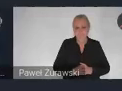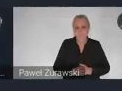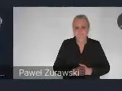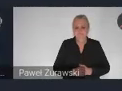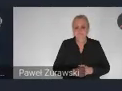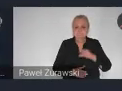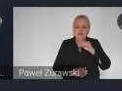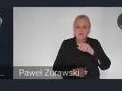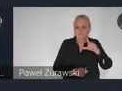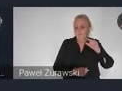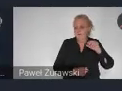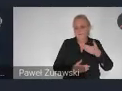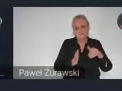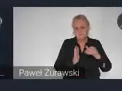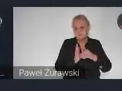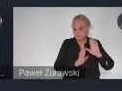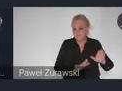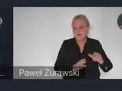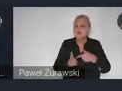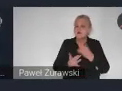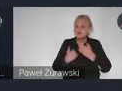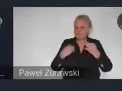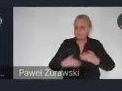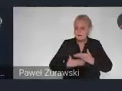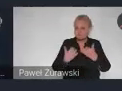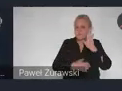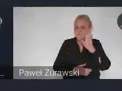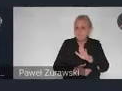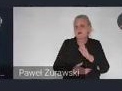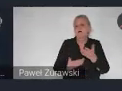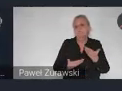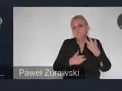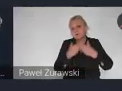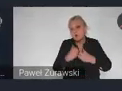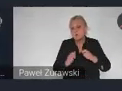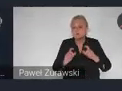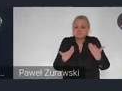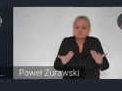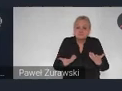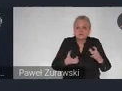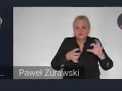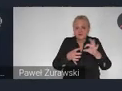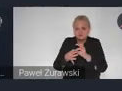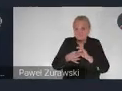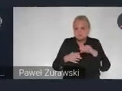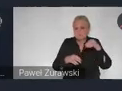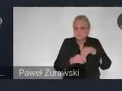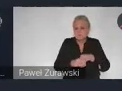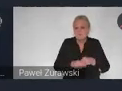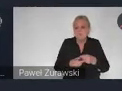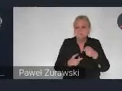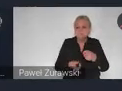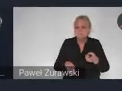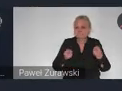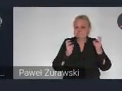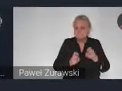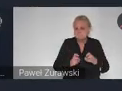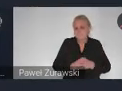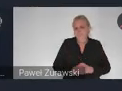ePUAP jeśli państwo mieli jakiekolwiek problemy związane z założeniem